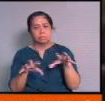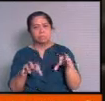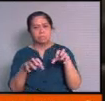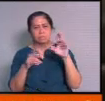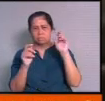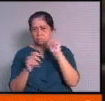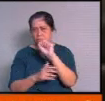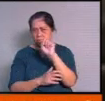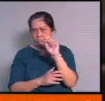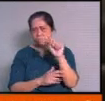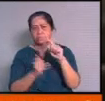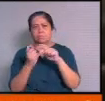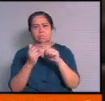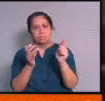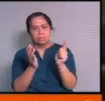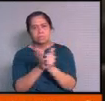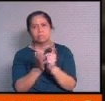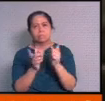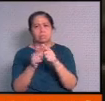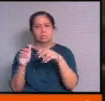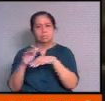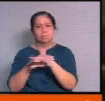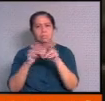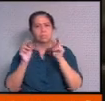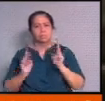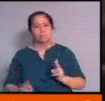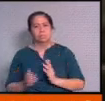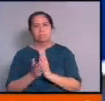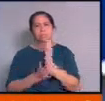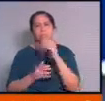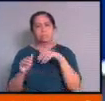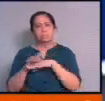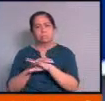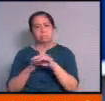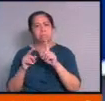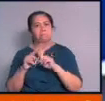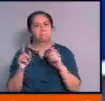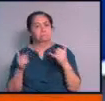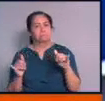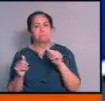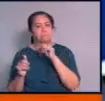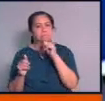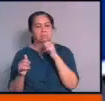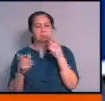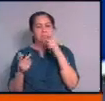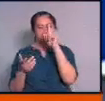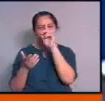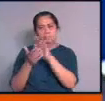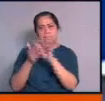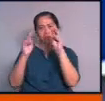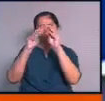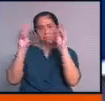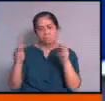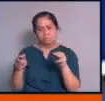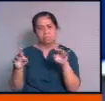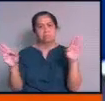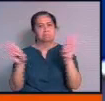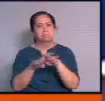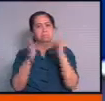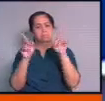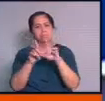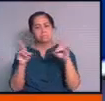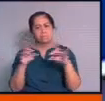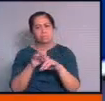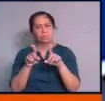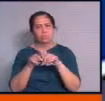ang assets o i-ban ang pagpasok ng mga human rights offenders. Pero hindi pa rin ito kinagat ng Malacañang. Tinabla rin ng Palasyo